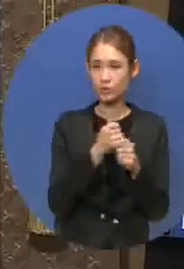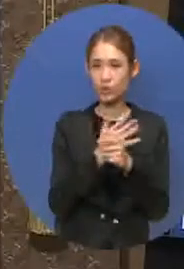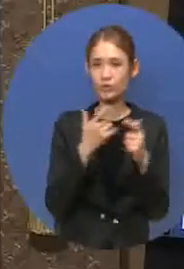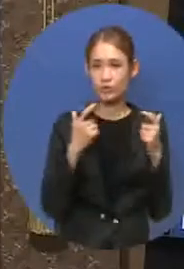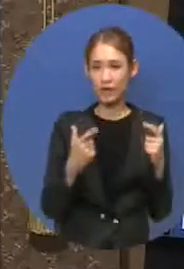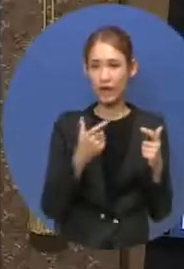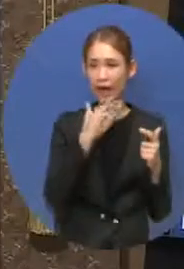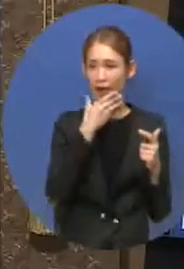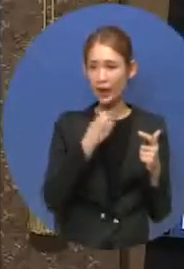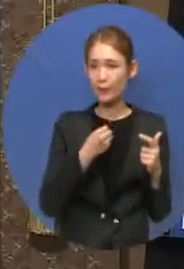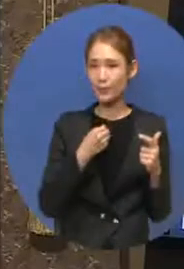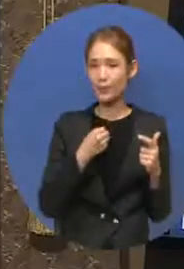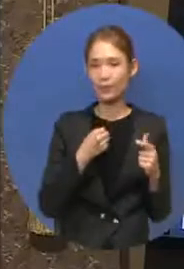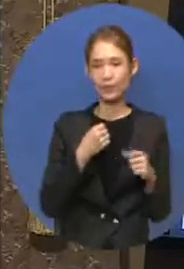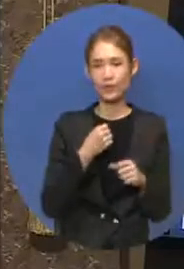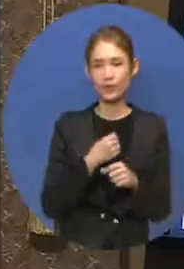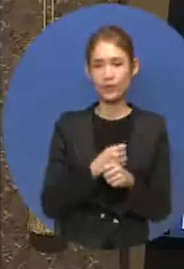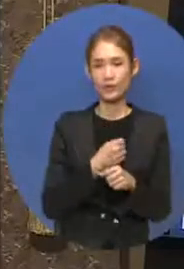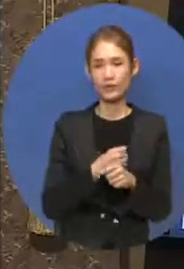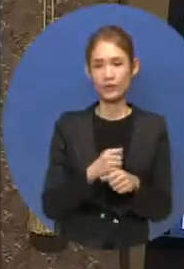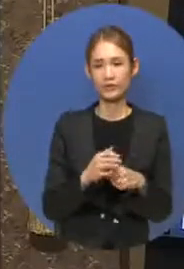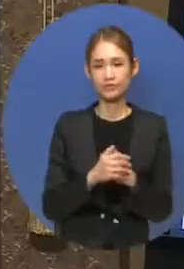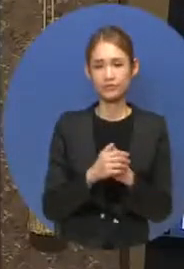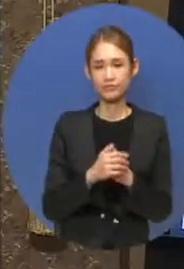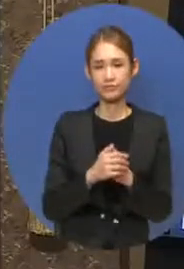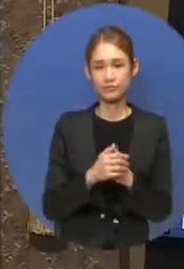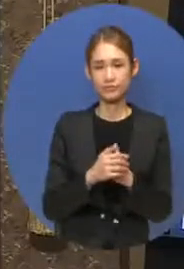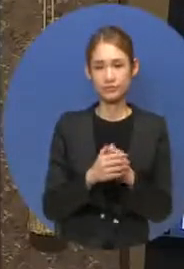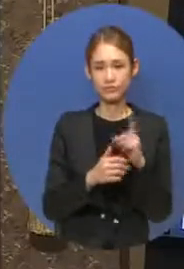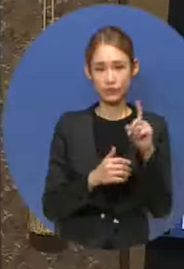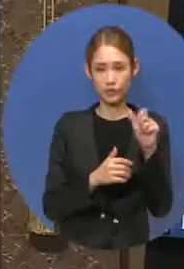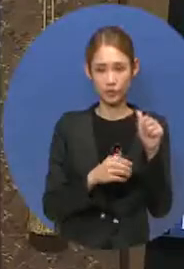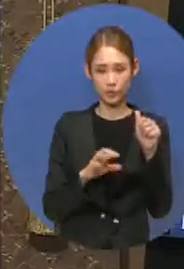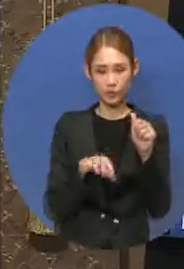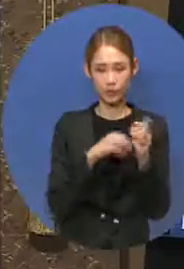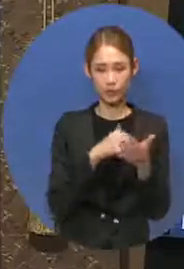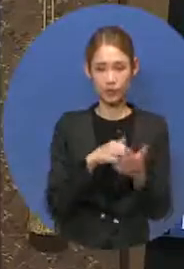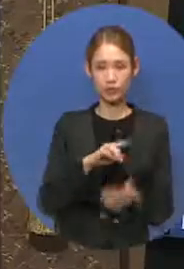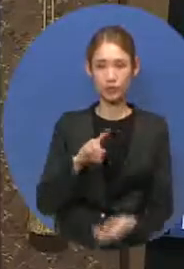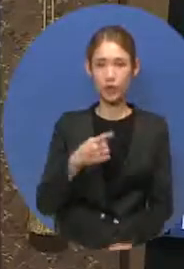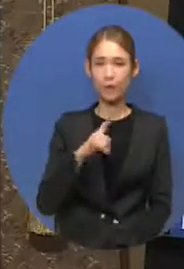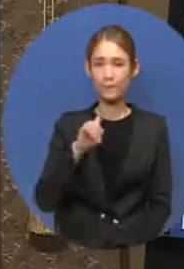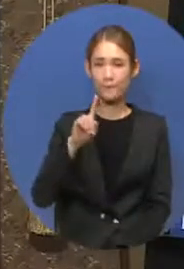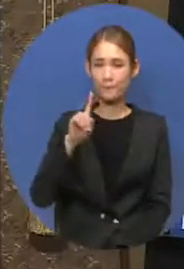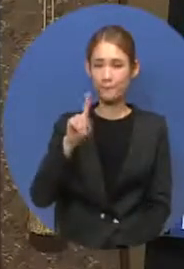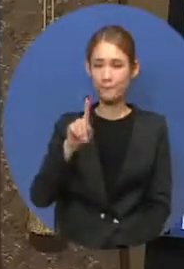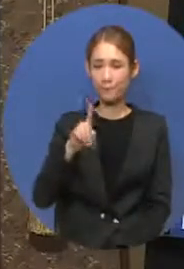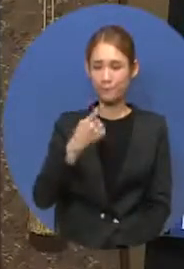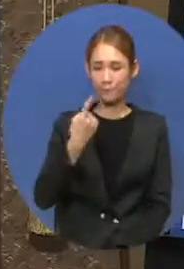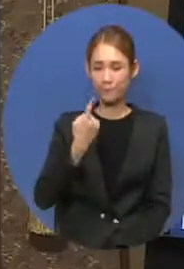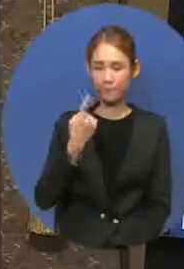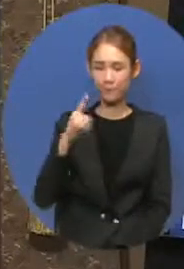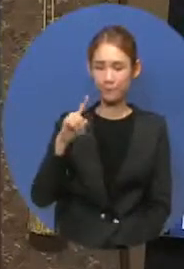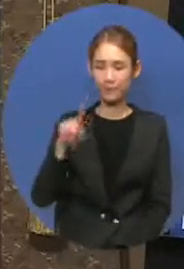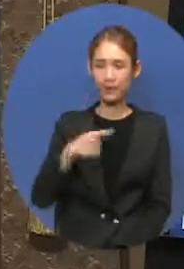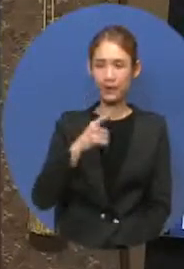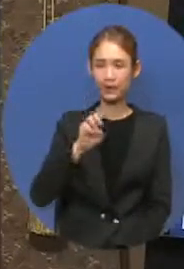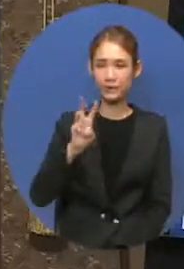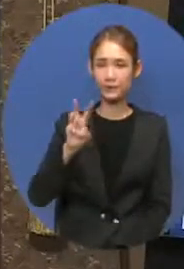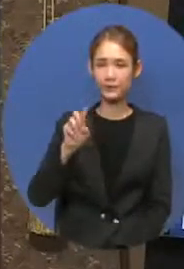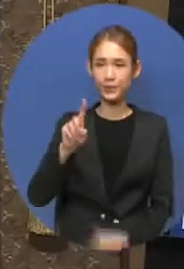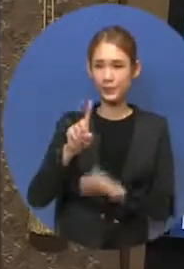동작구에서 행복하기입니다. 저희 동작구에는 15개 동에 1,131명의 발달장애인이 지금 거주하고